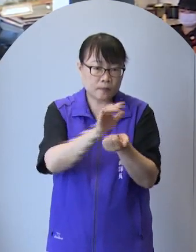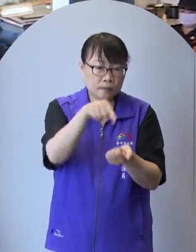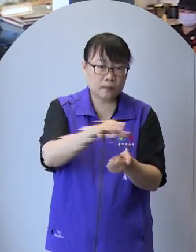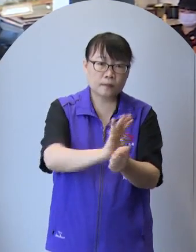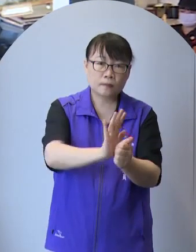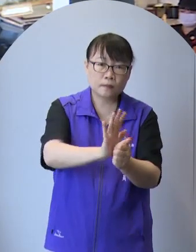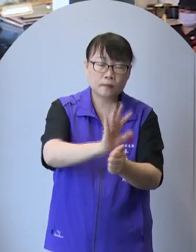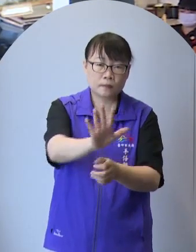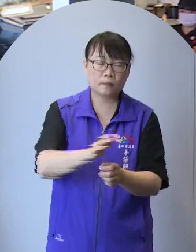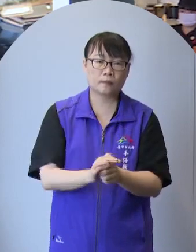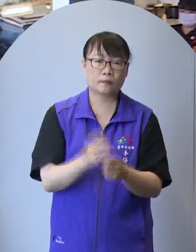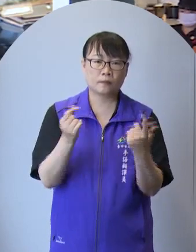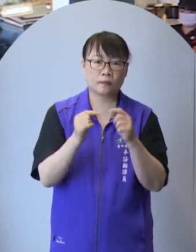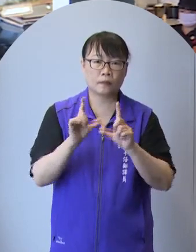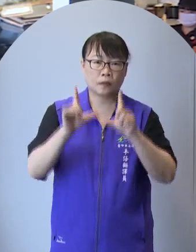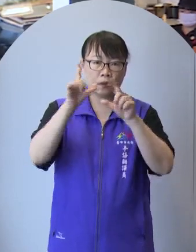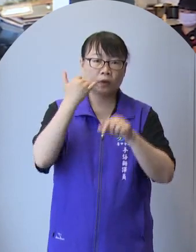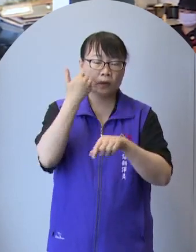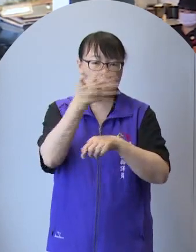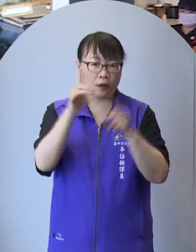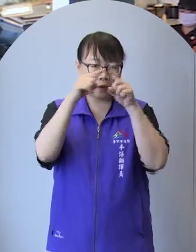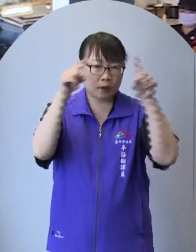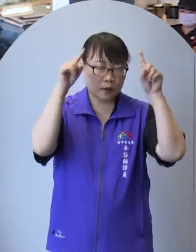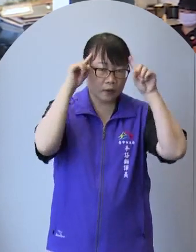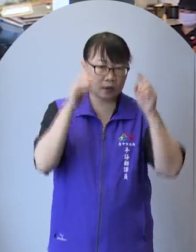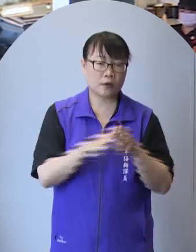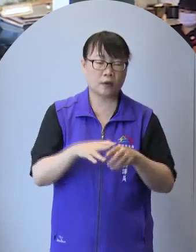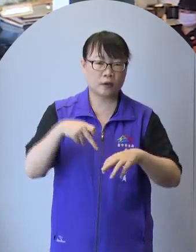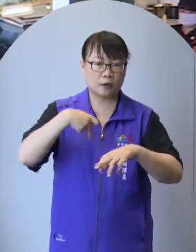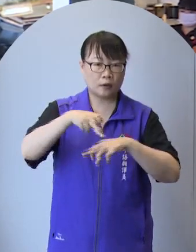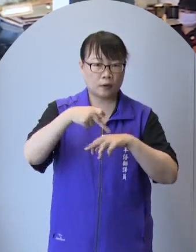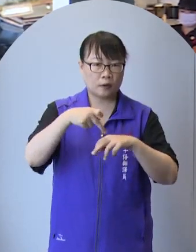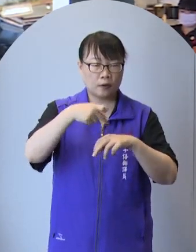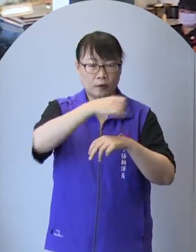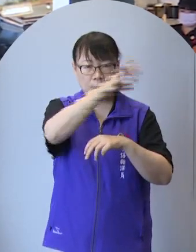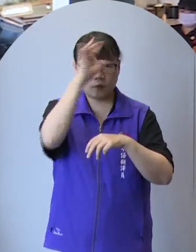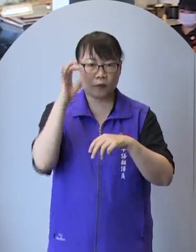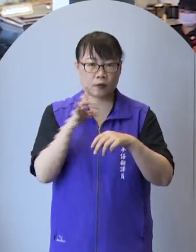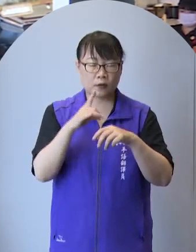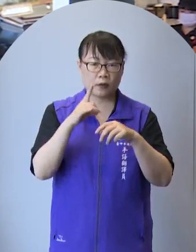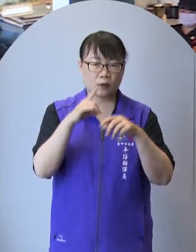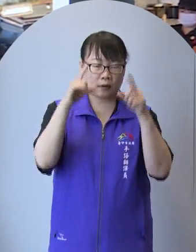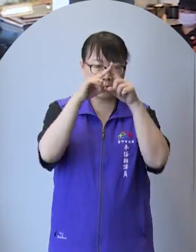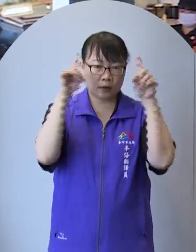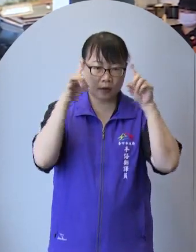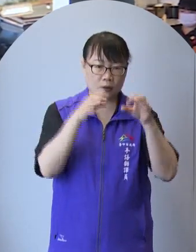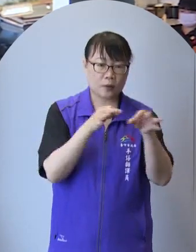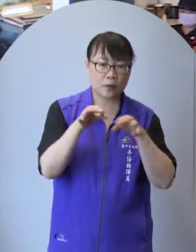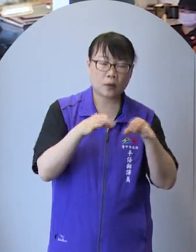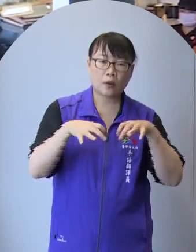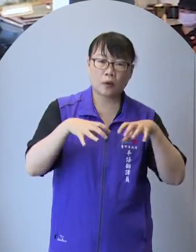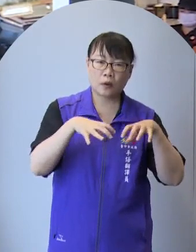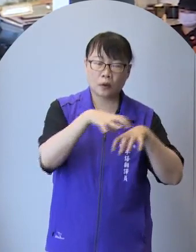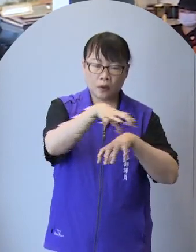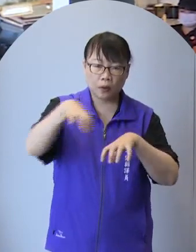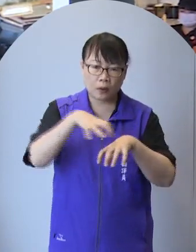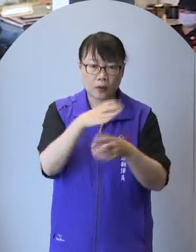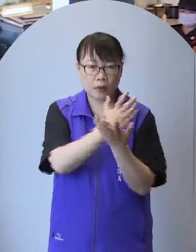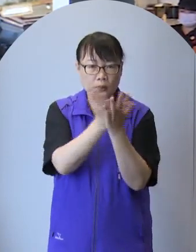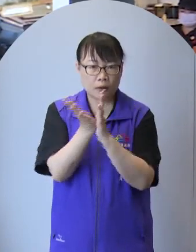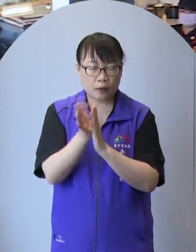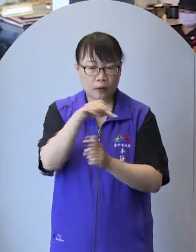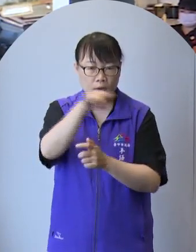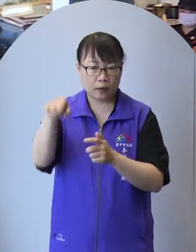在东海大学逢甲商圈、勤美商圈、静怡商圈，也有超过40个店家，好、哦，愿意来配